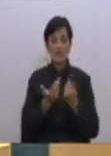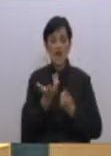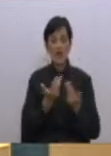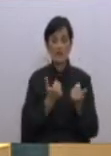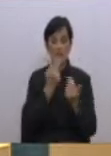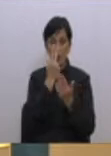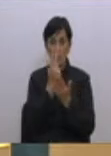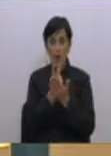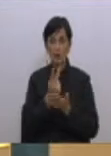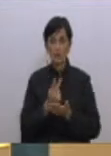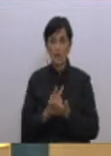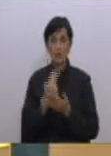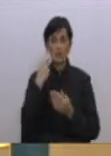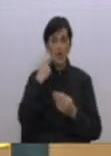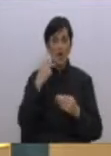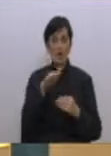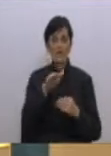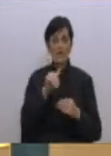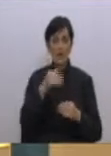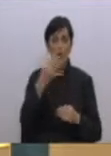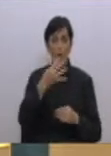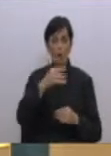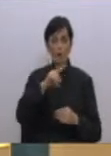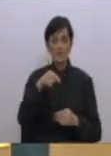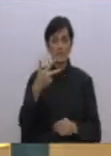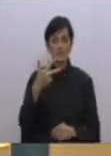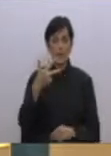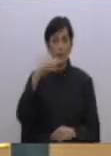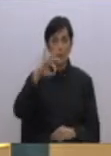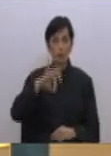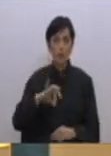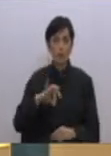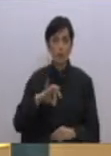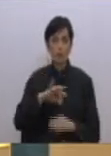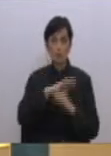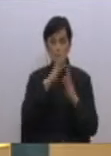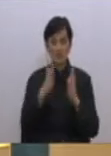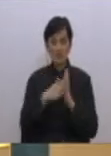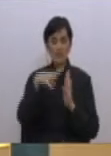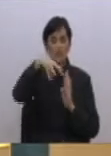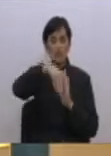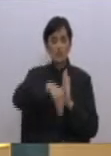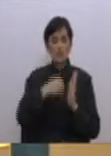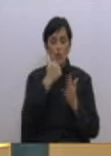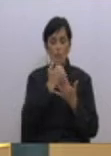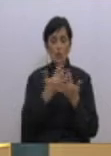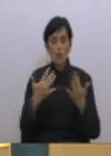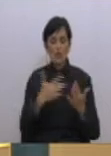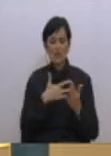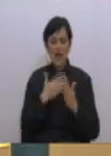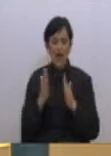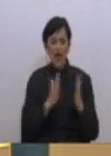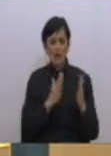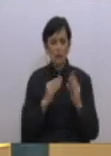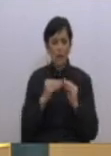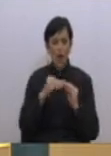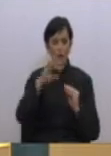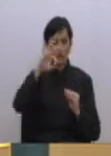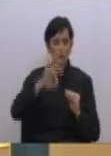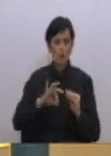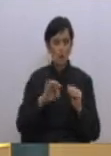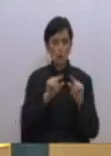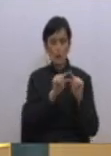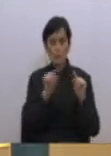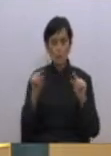მაჩვენებელს, ვალმა შეადგინა 40.3% თვიან შიდა პროდუქტთან დაახლოებით 10%